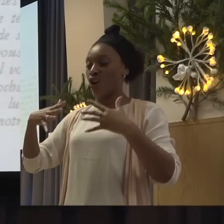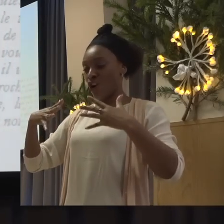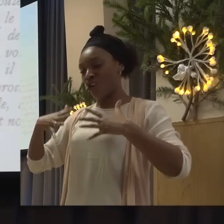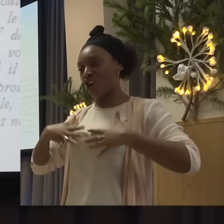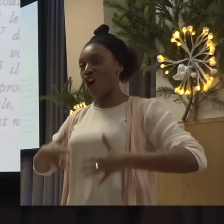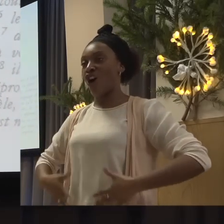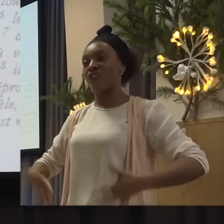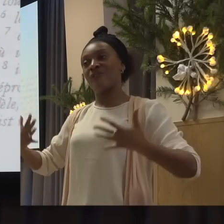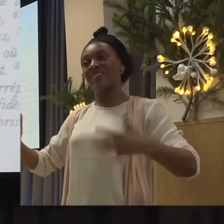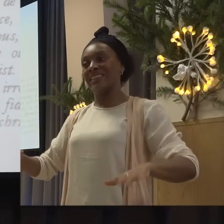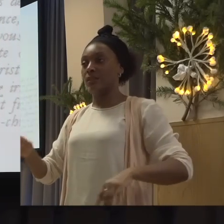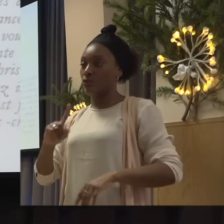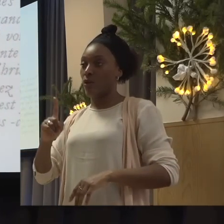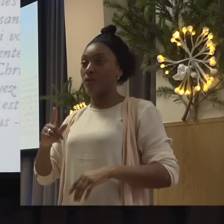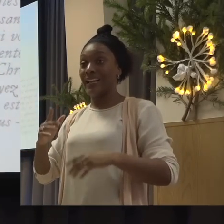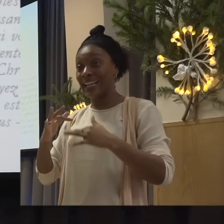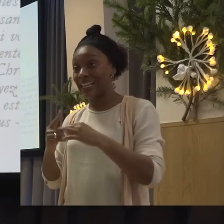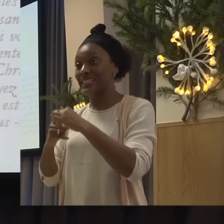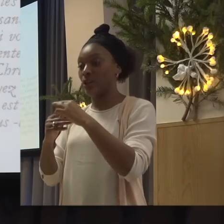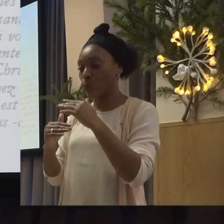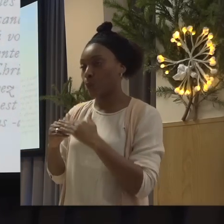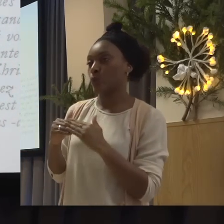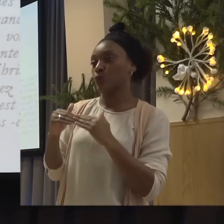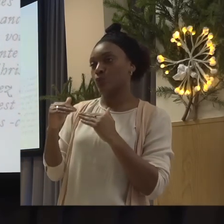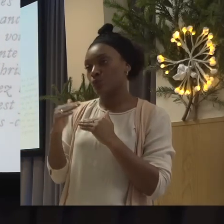L'Église est en construction. Amen.